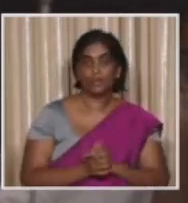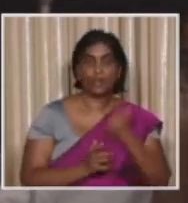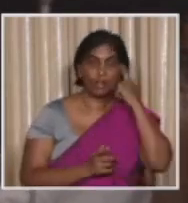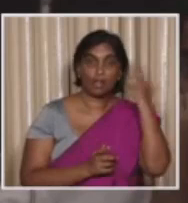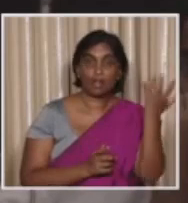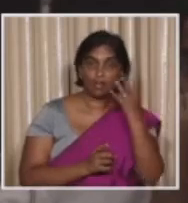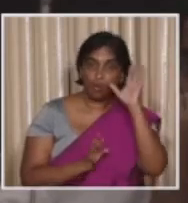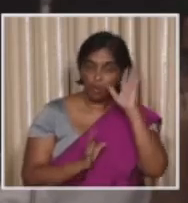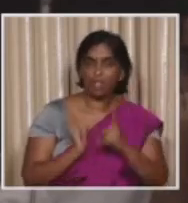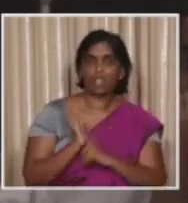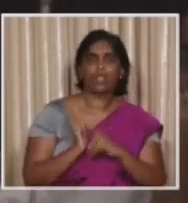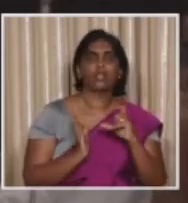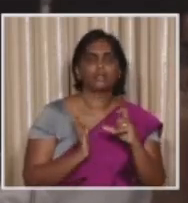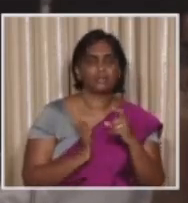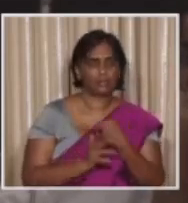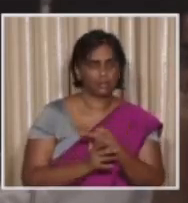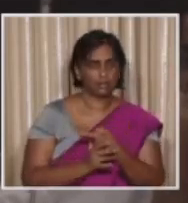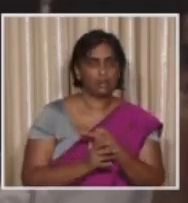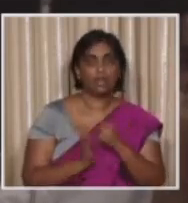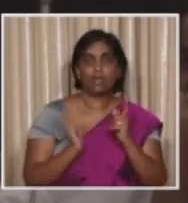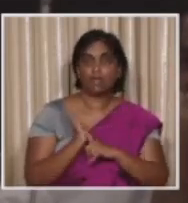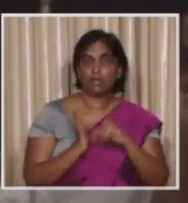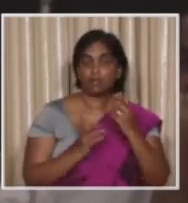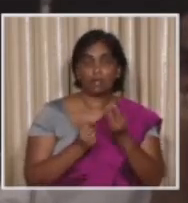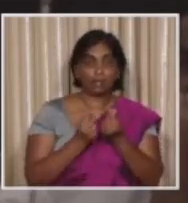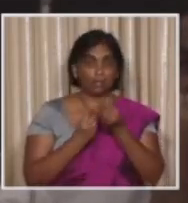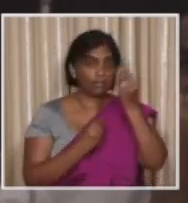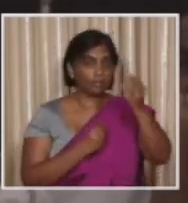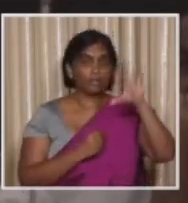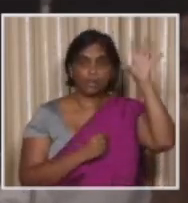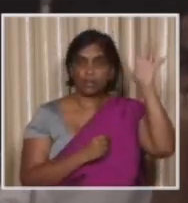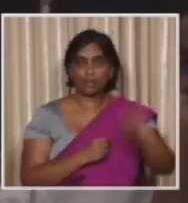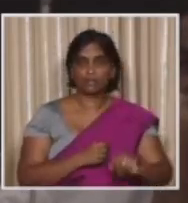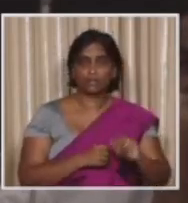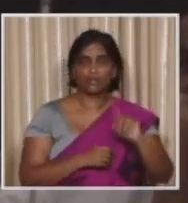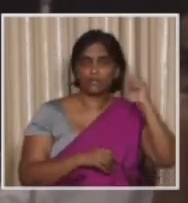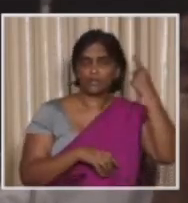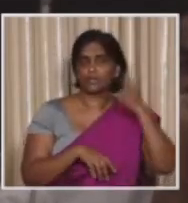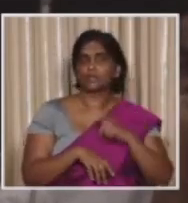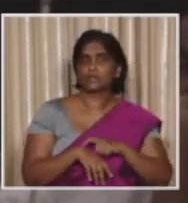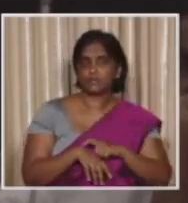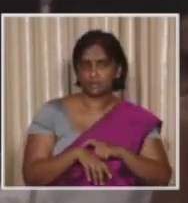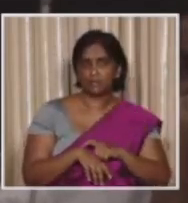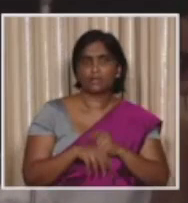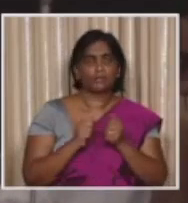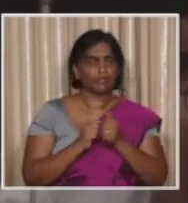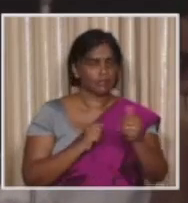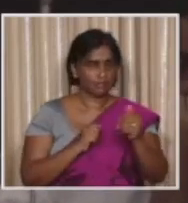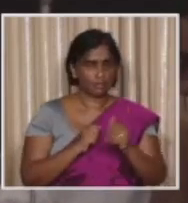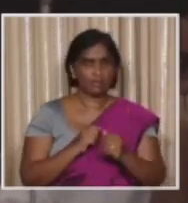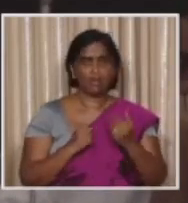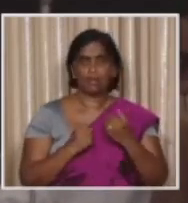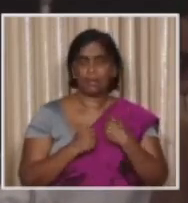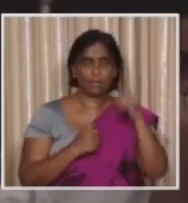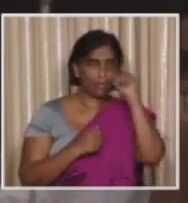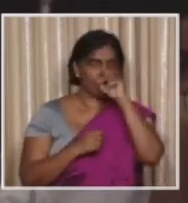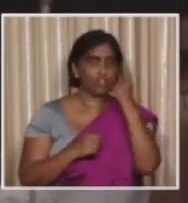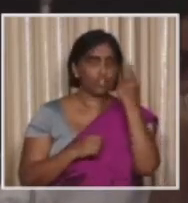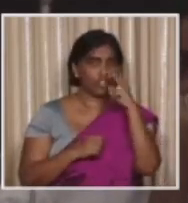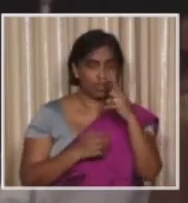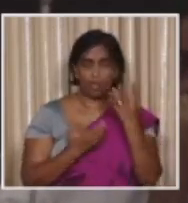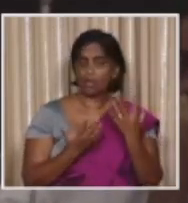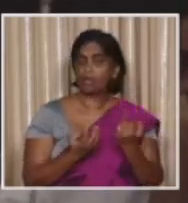ගල්ලංගුරු ගේන නායවර ලිපි විරුත කළා. ගල්ලංගුරු අත්පිට මුදලට ගෙනා මේ පළවෙනි වතාවට අපි කටයුතු කරේ. මොකද අපිට මාස 12ක්